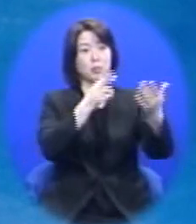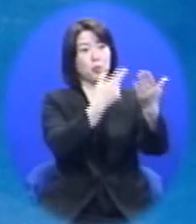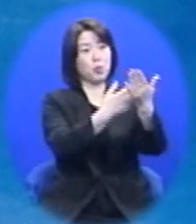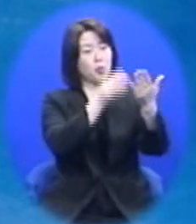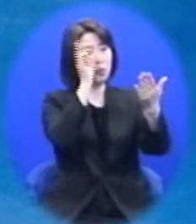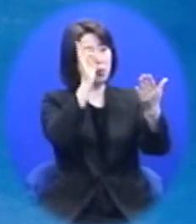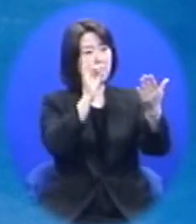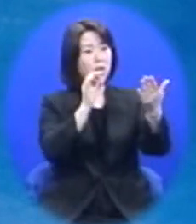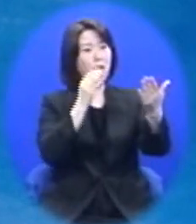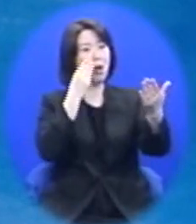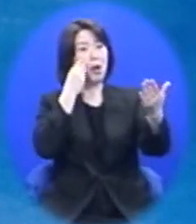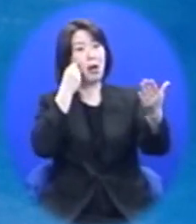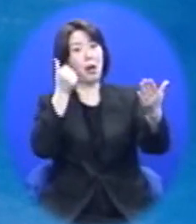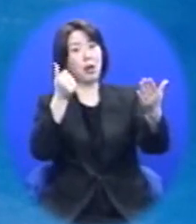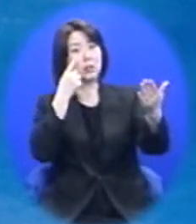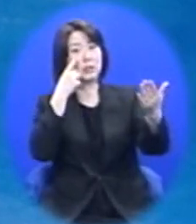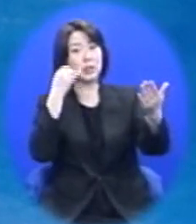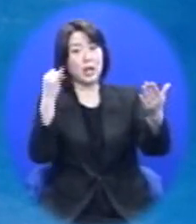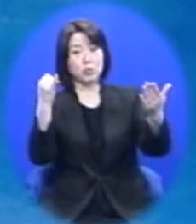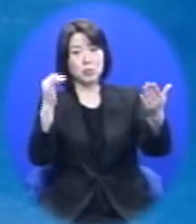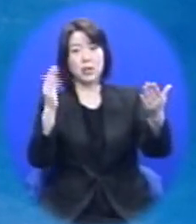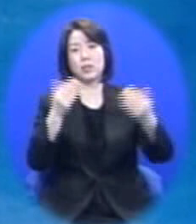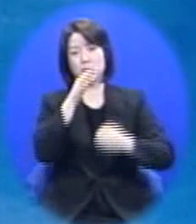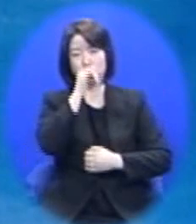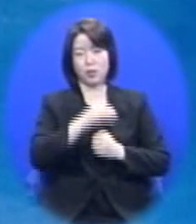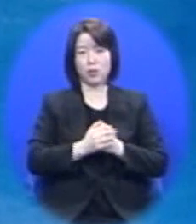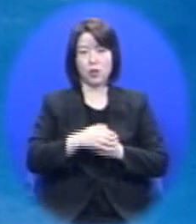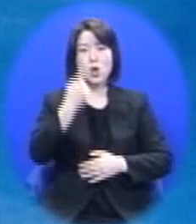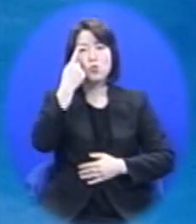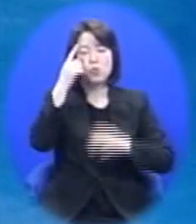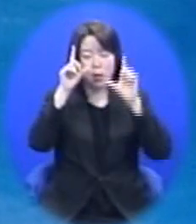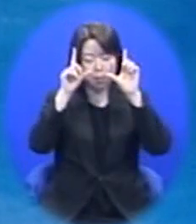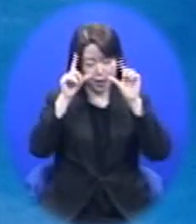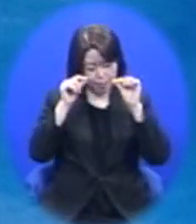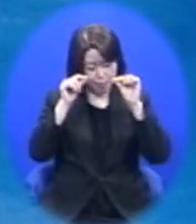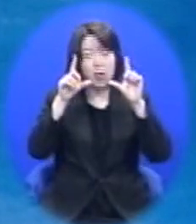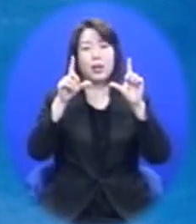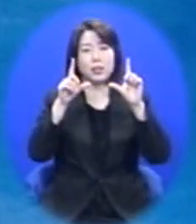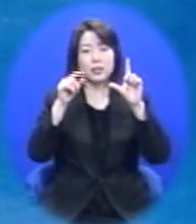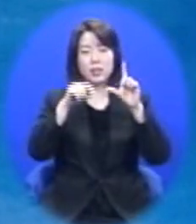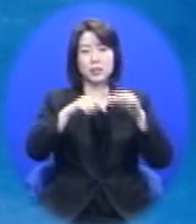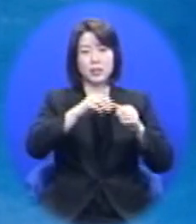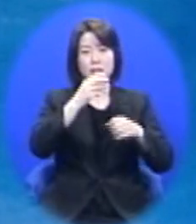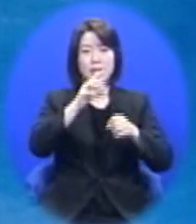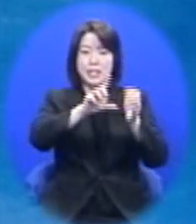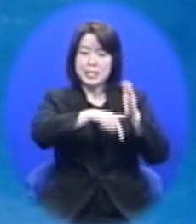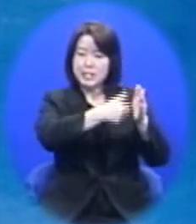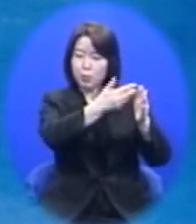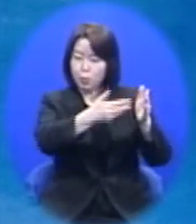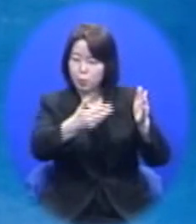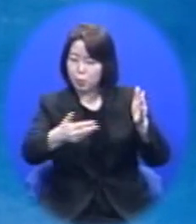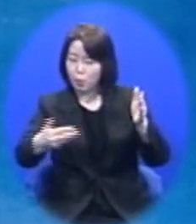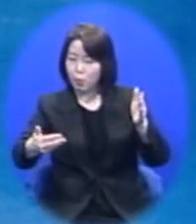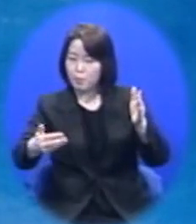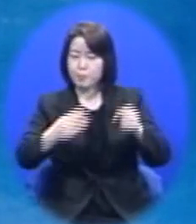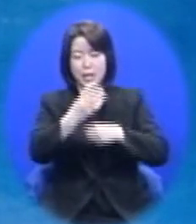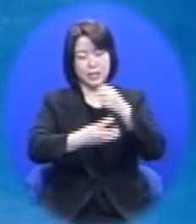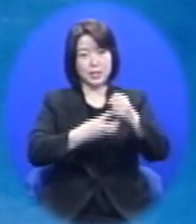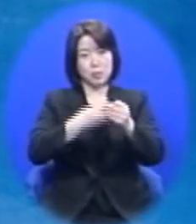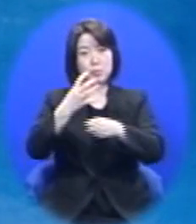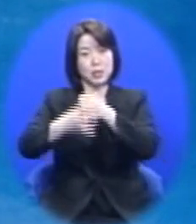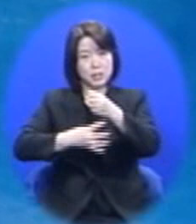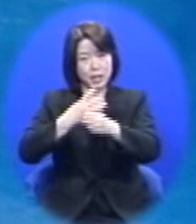있나 봐요. 눈 한번 깜빡하니까 벌써 이렇게 됐잖아요. 30년, 한 40년 더살것